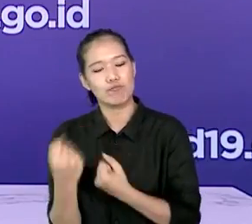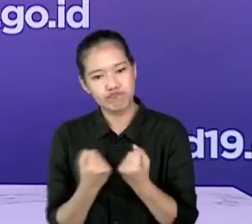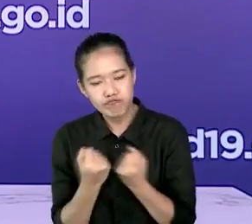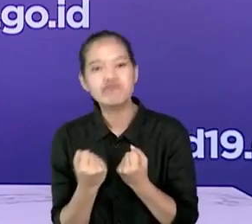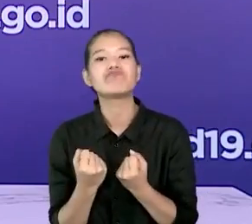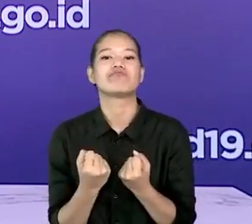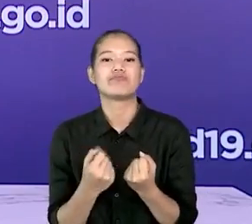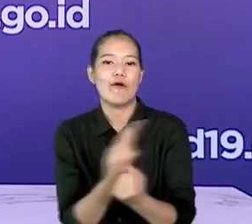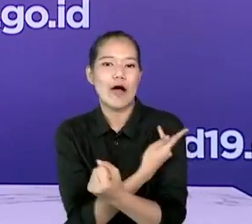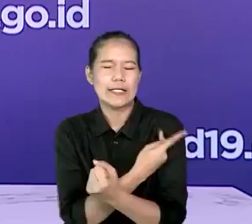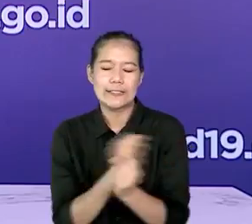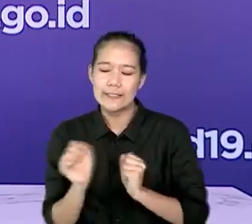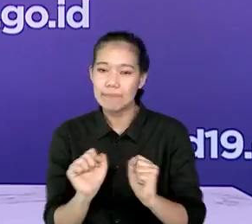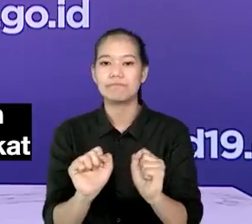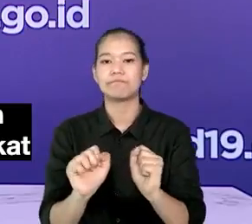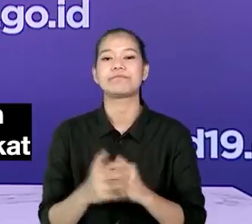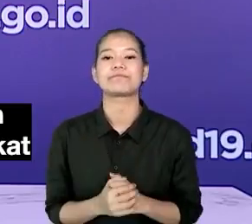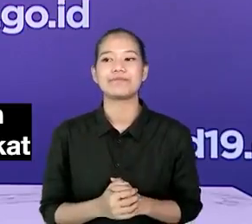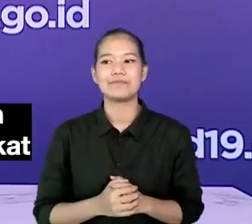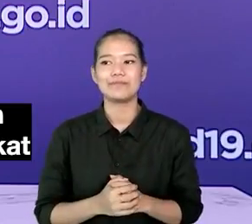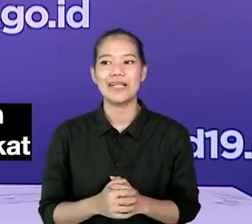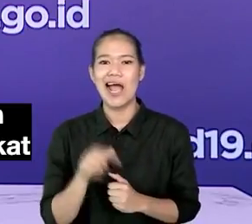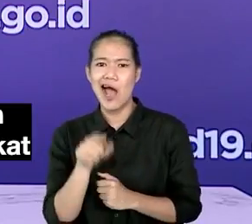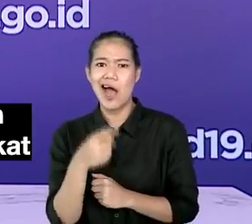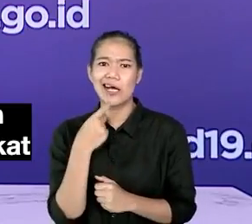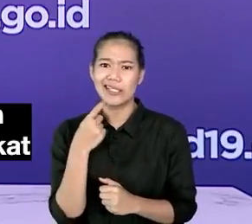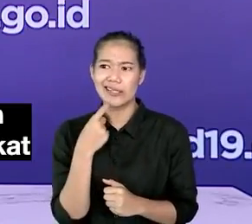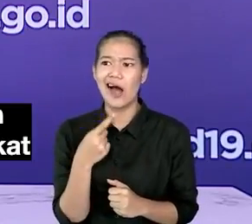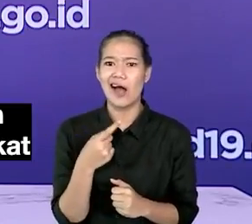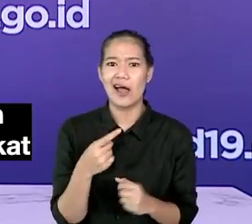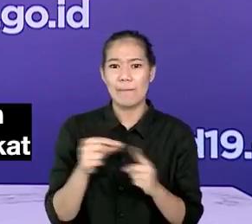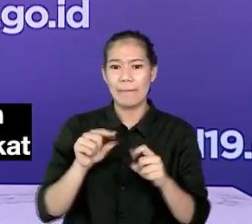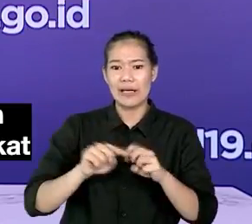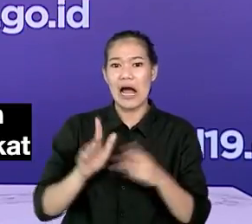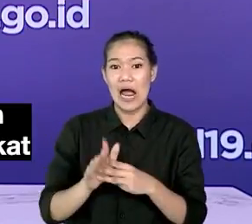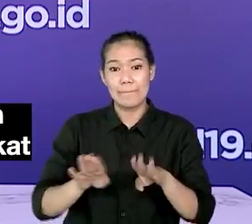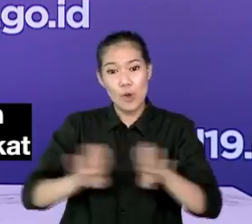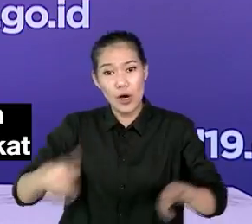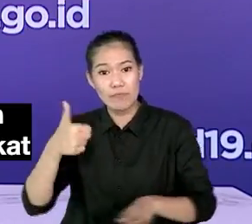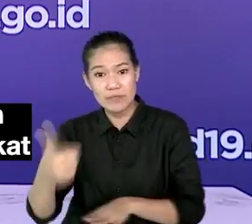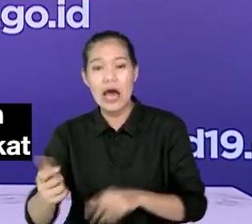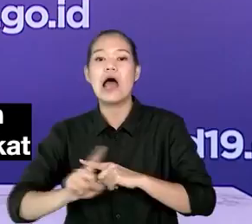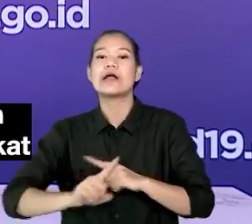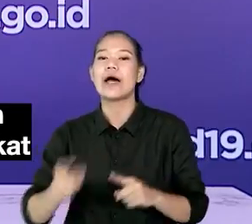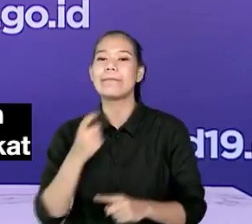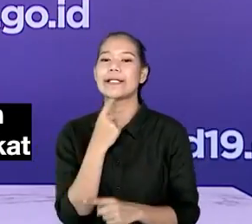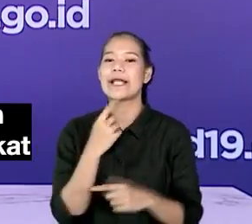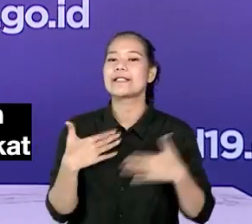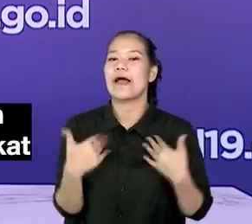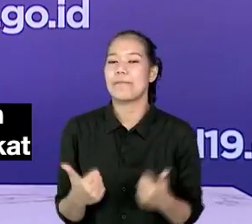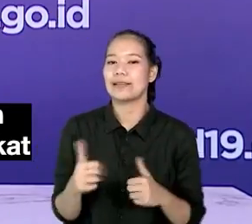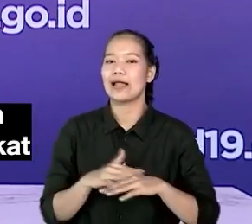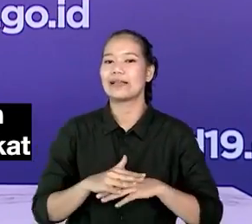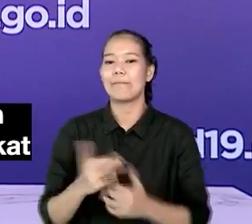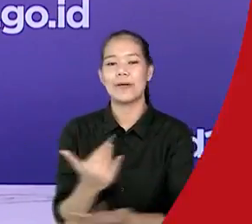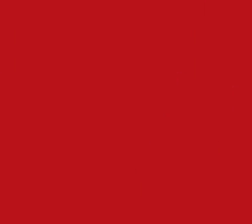percepatan vaksinasi daerah segera hal ini bukan hanya terkait kunci pelanggaran kegiatan namun juga keselamatan dan